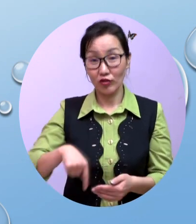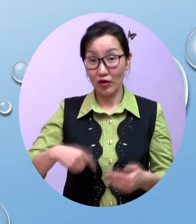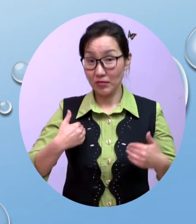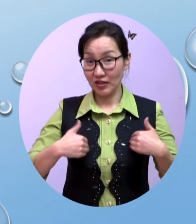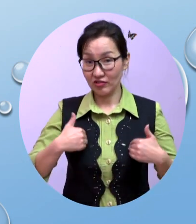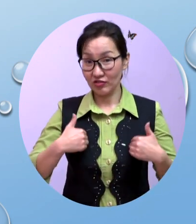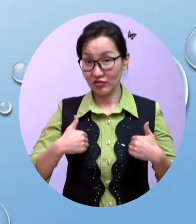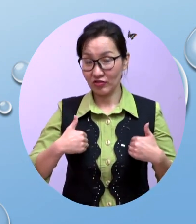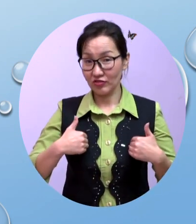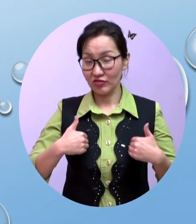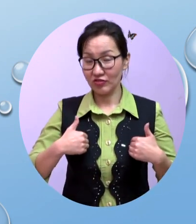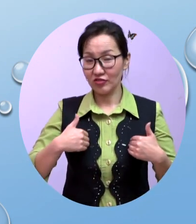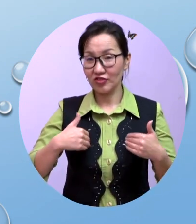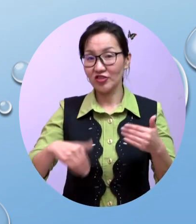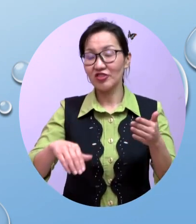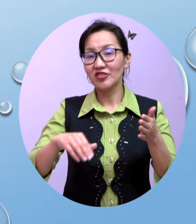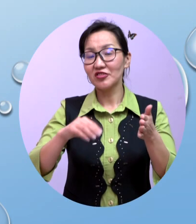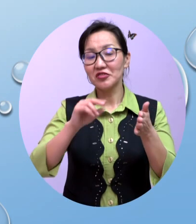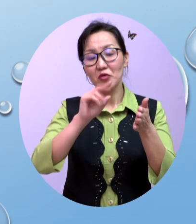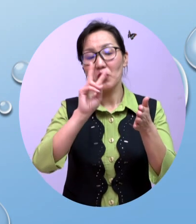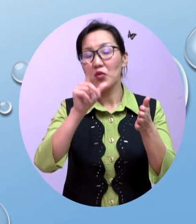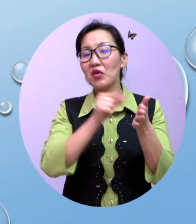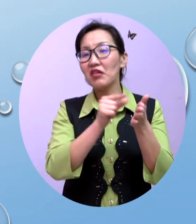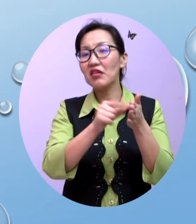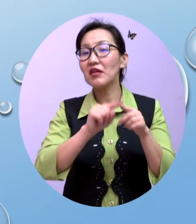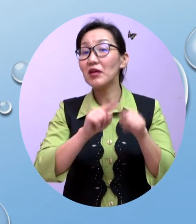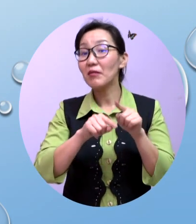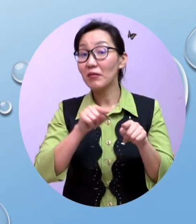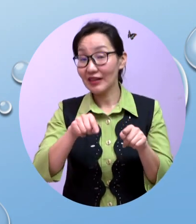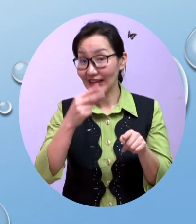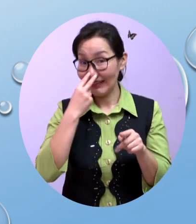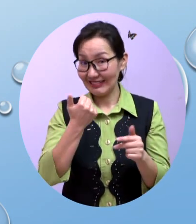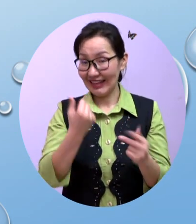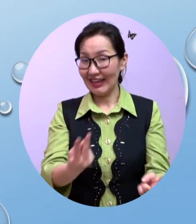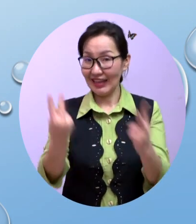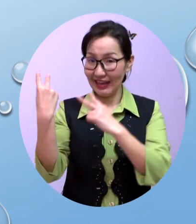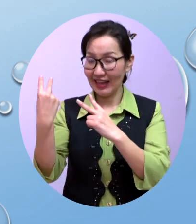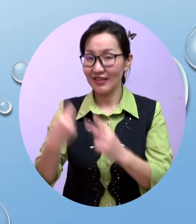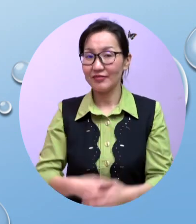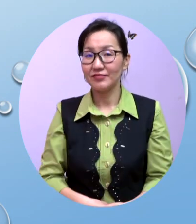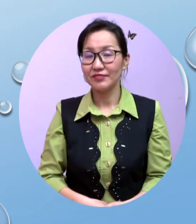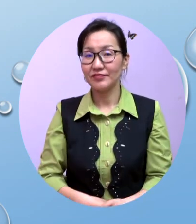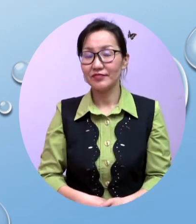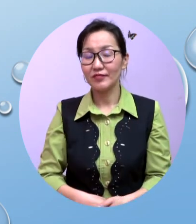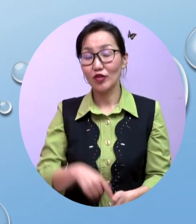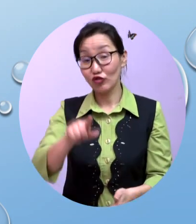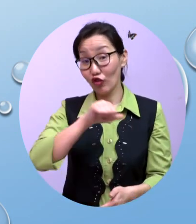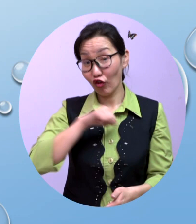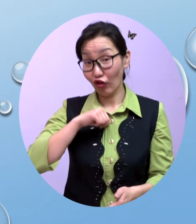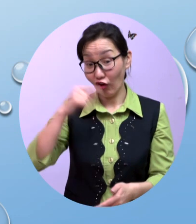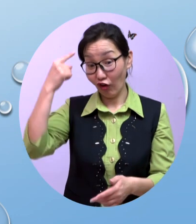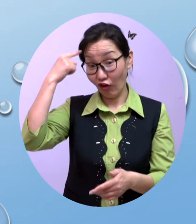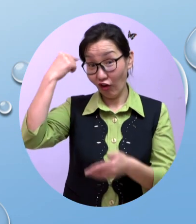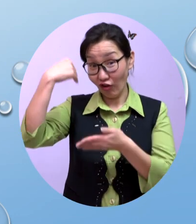Одоо багш нь бичвэрүүд уншиж сонсох нь. За, та нар сайн анхаараарай. Өөрийнхөө